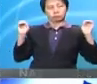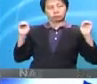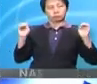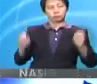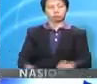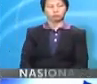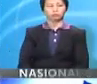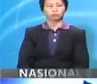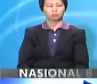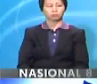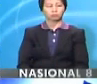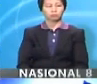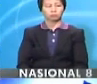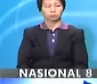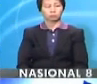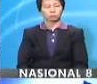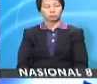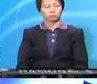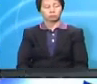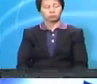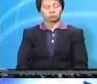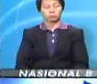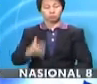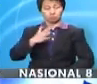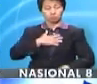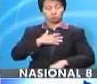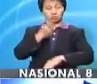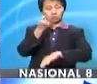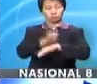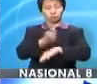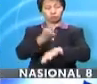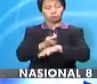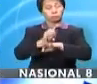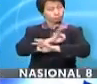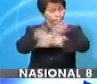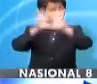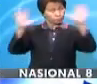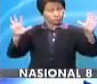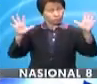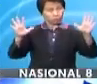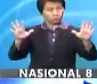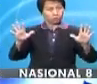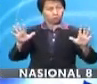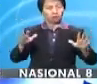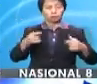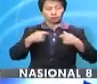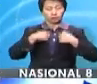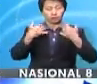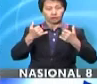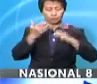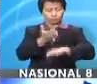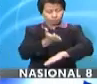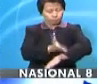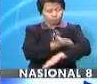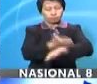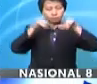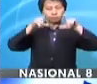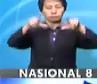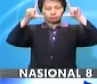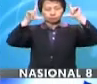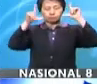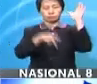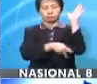Datuk Najib. Tugas saya ialah jelas, iaitu memertabatkan